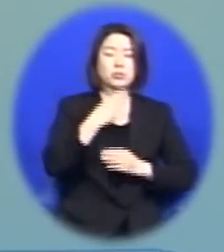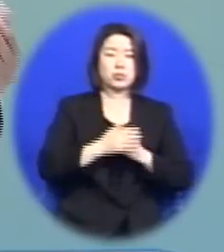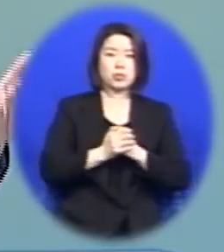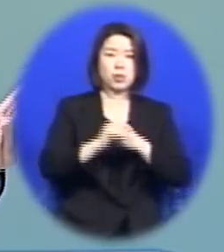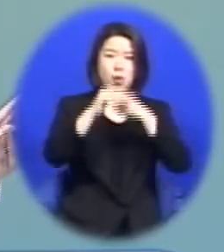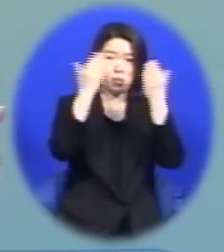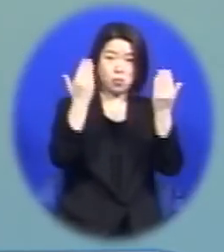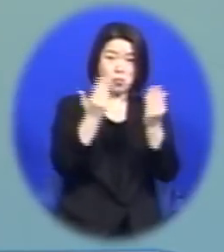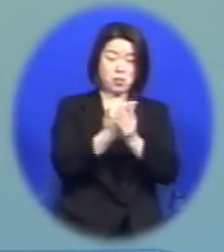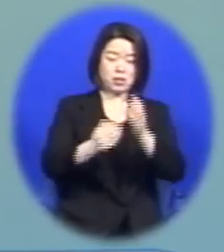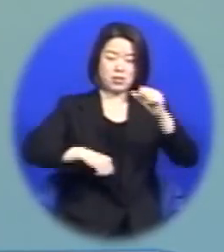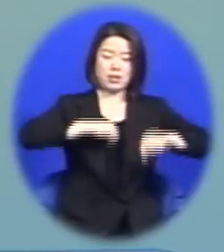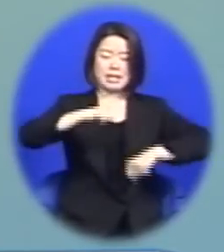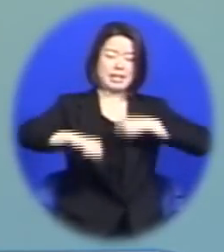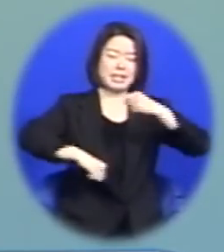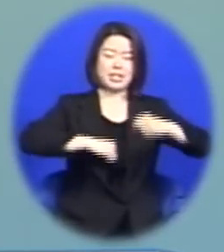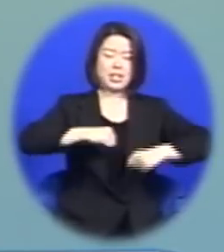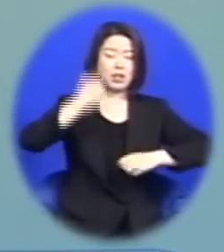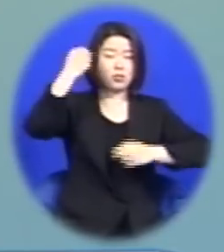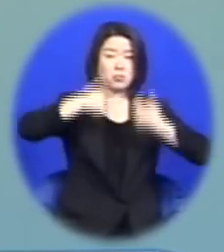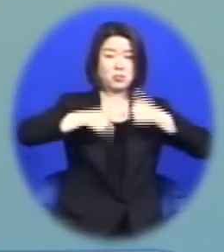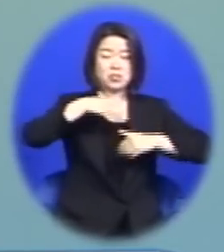완전한 자유를 즐겼습니다